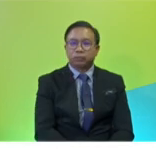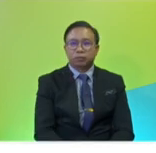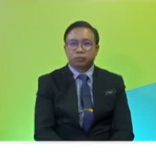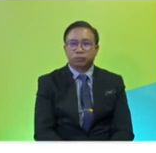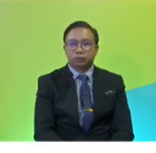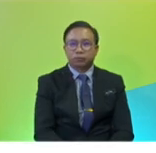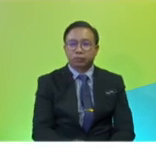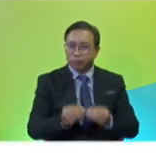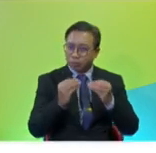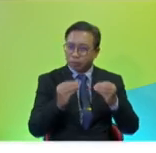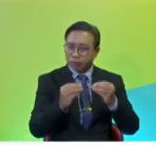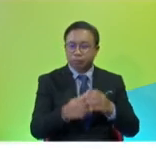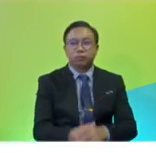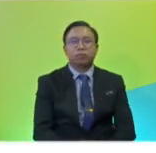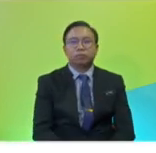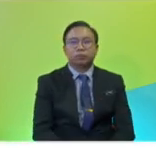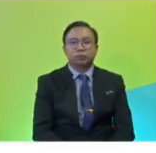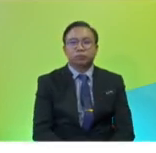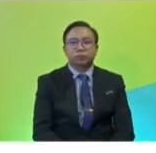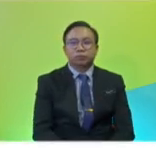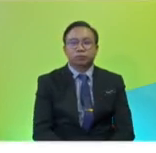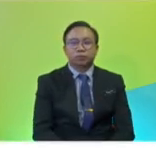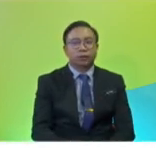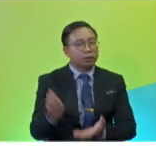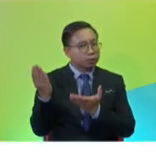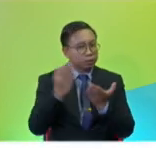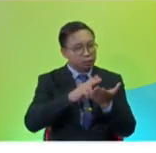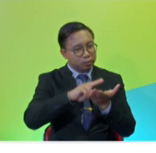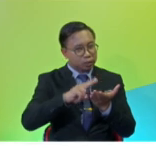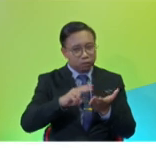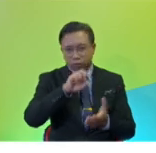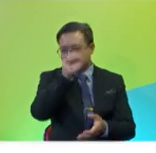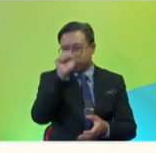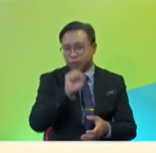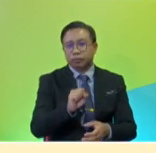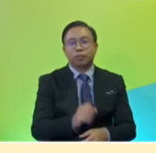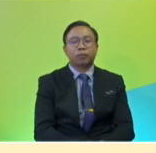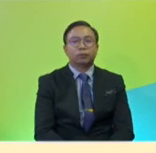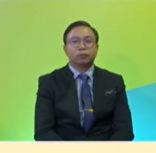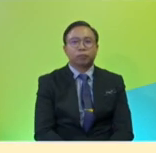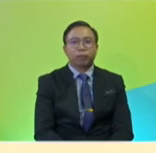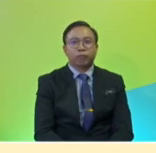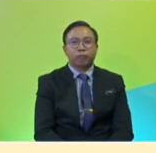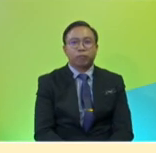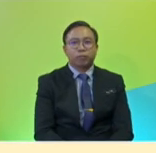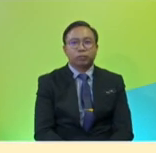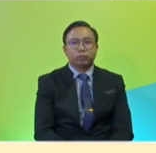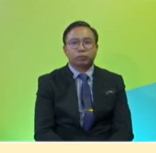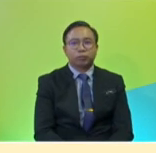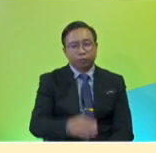Nak bagi Shewin dulu. Shewin, sila bacakan soalan.